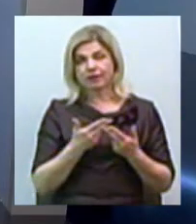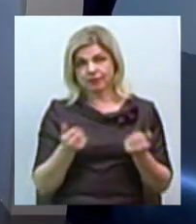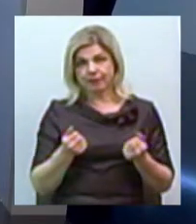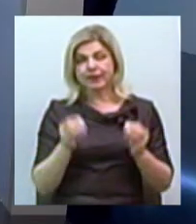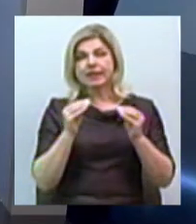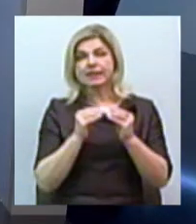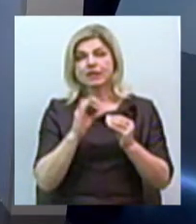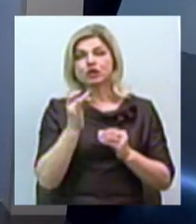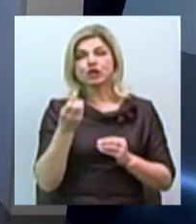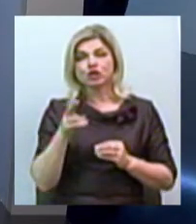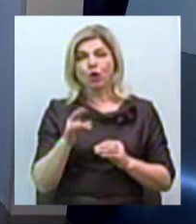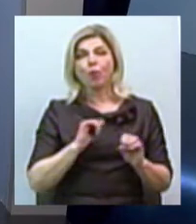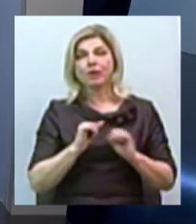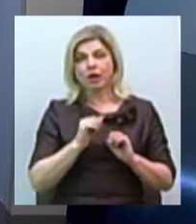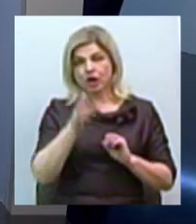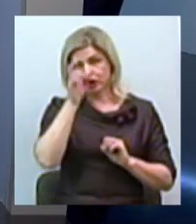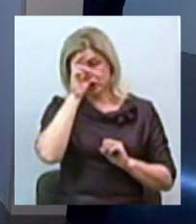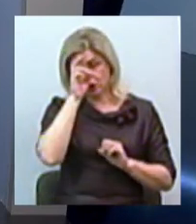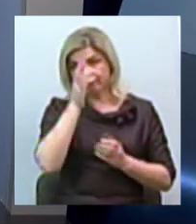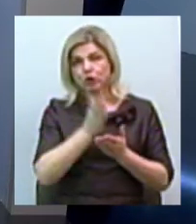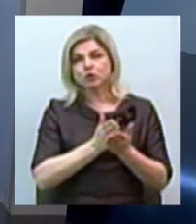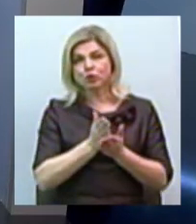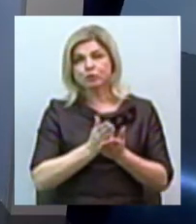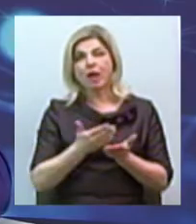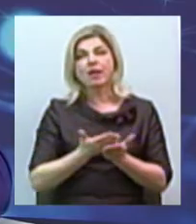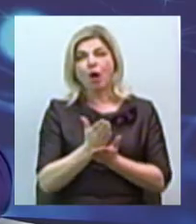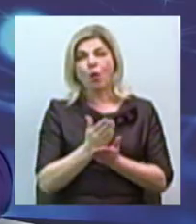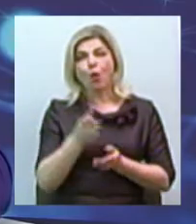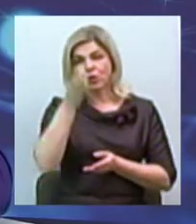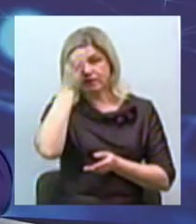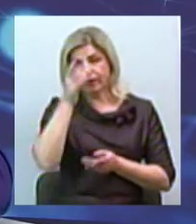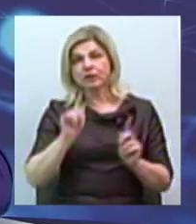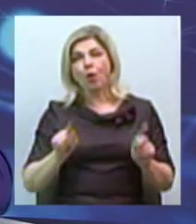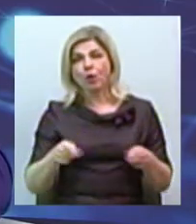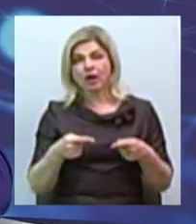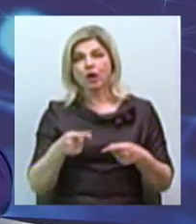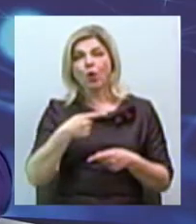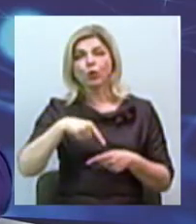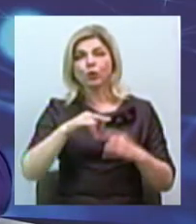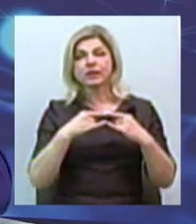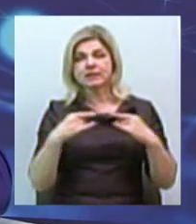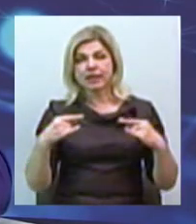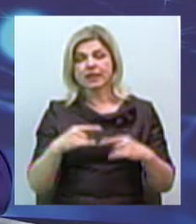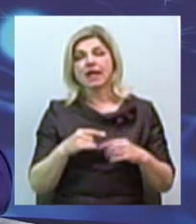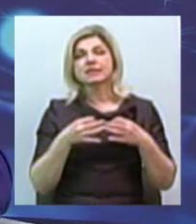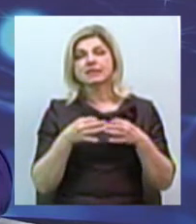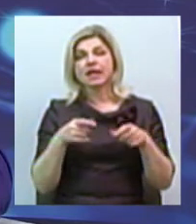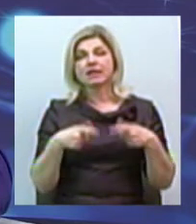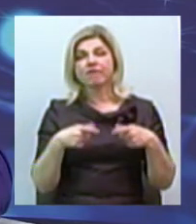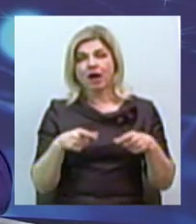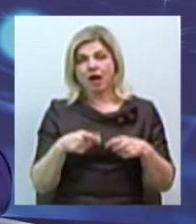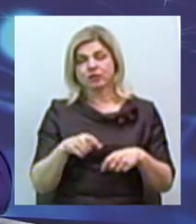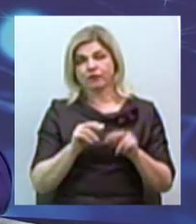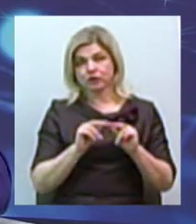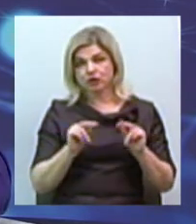січня Управління Державної служби якості освіти у Миколаївській області організувало круглий стіл сертифікації вчителів, очікування,